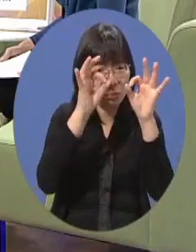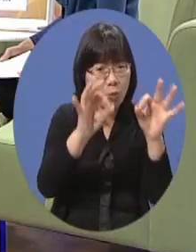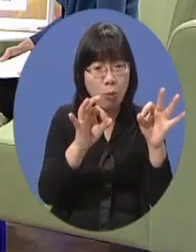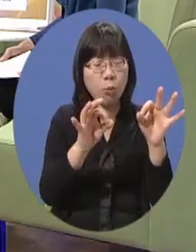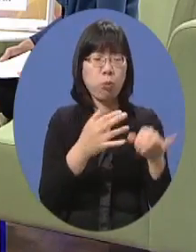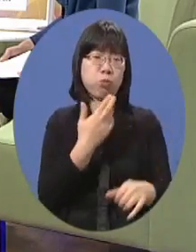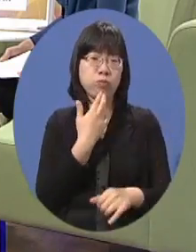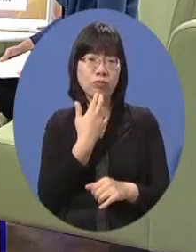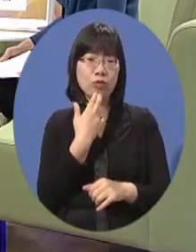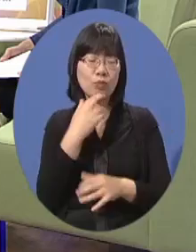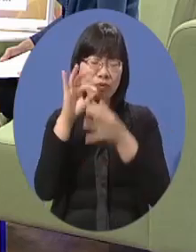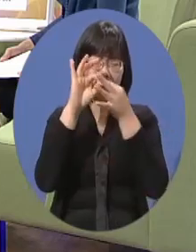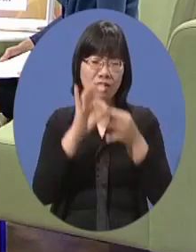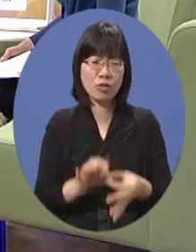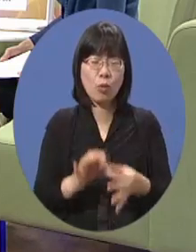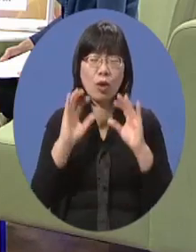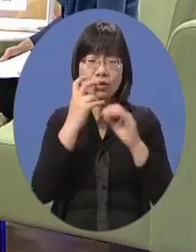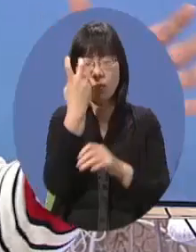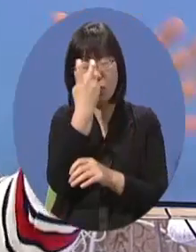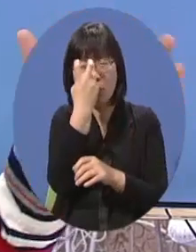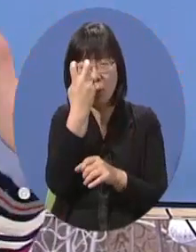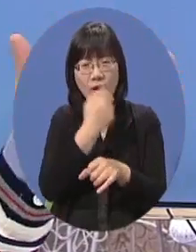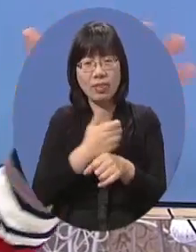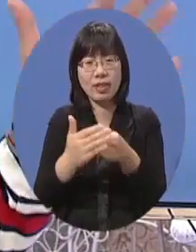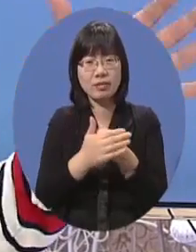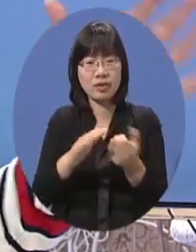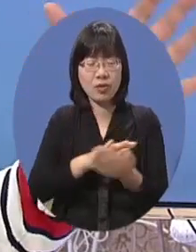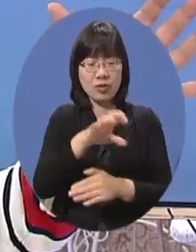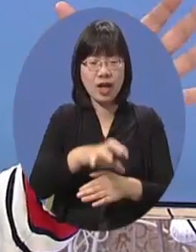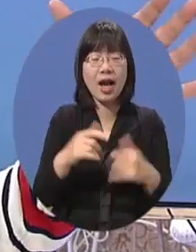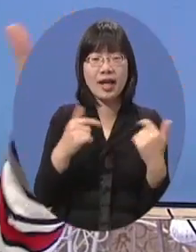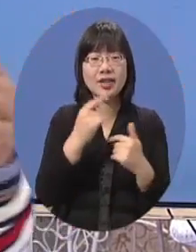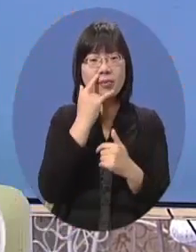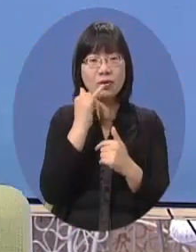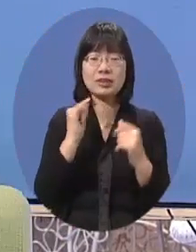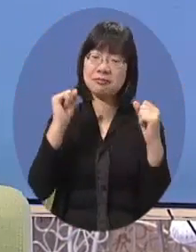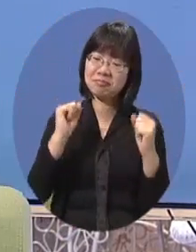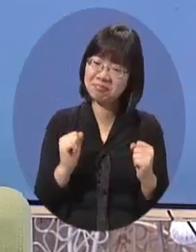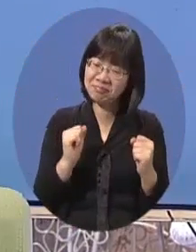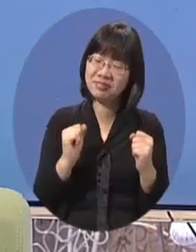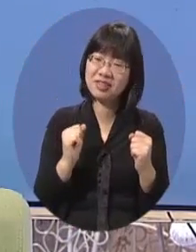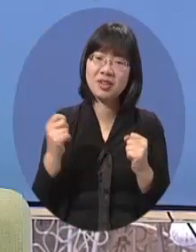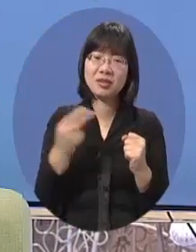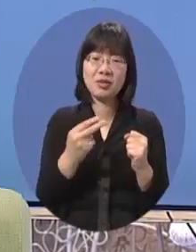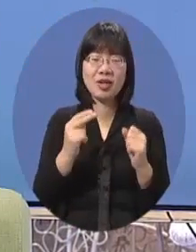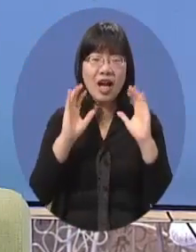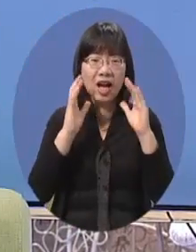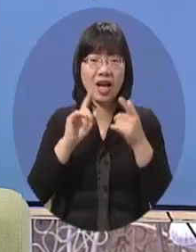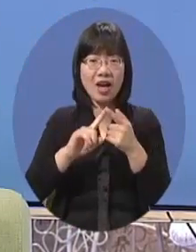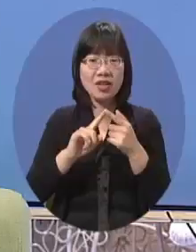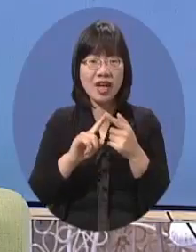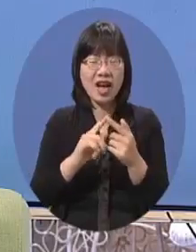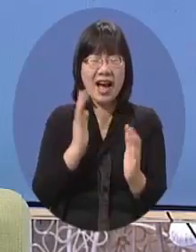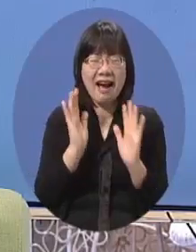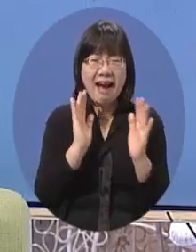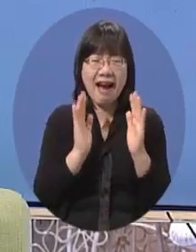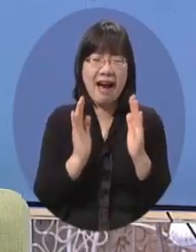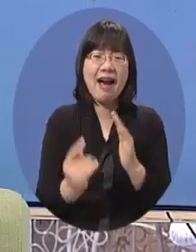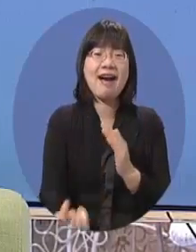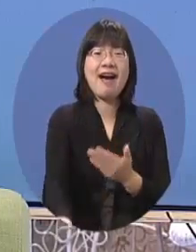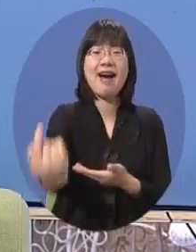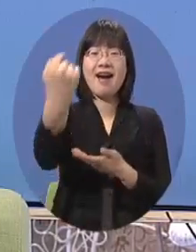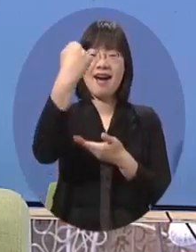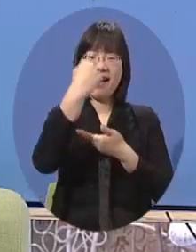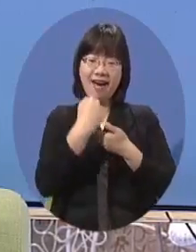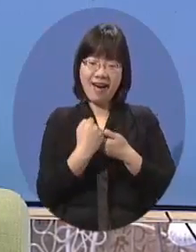아이들을 보호해야 된다는 명목하에 놀이터에도 엄마 아빠 항상 같이 있고 좀 아이가 저기서 선생님 말씀 들어보면 뛰어오면서 딱